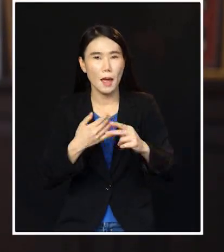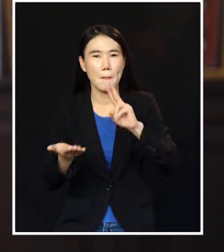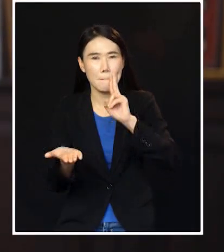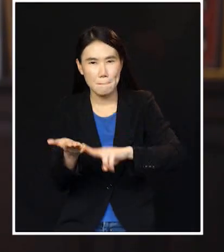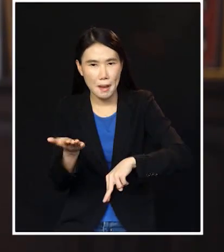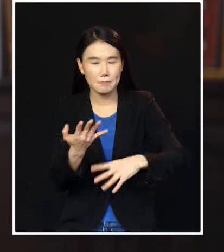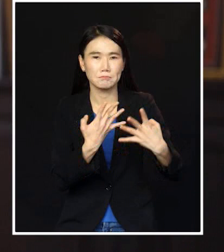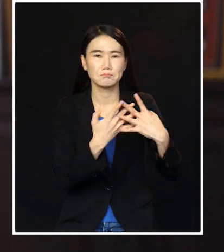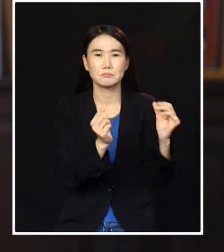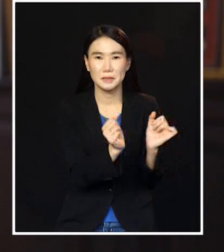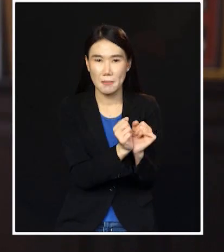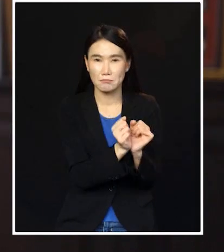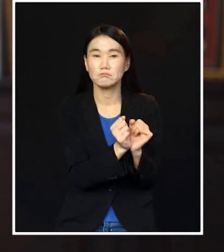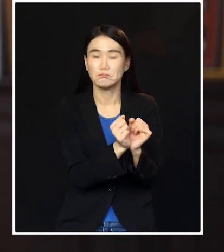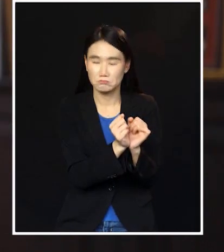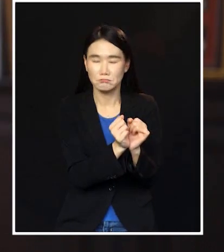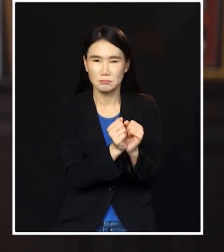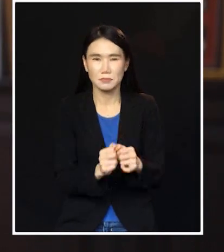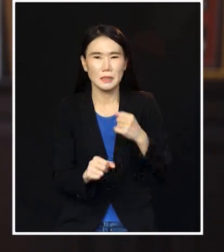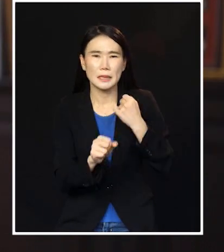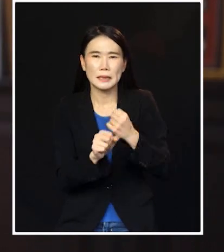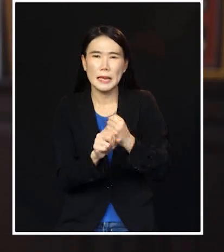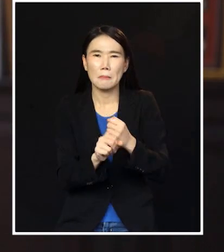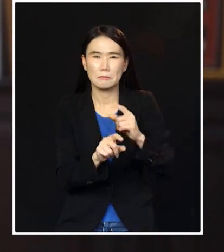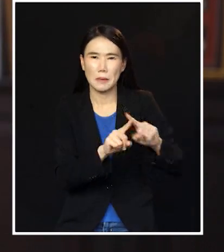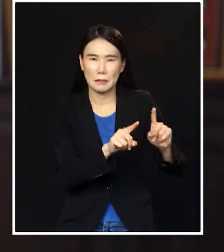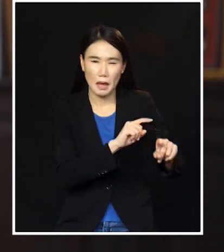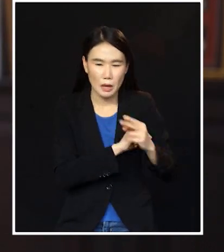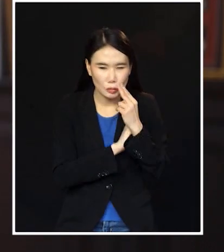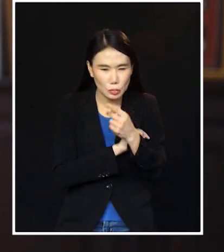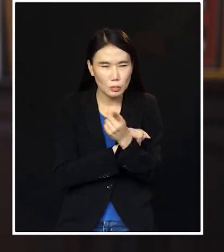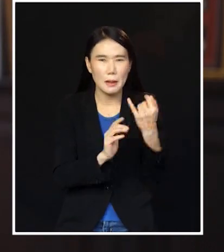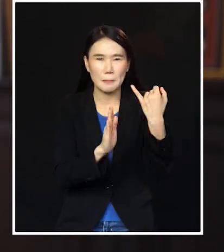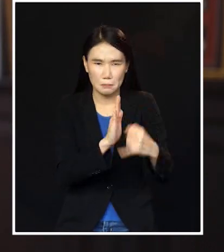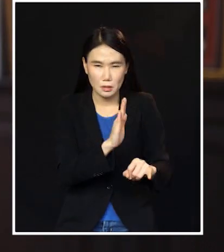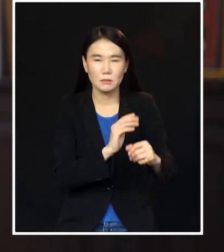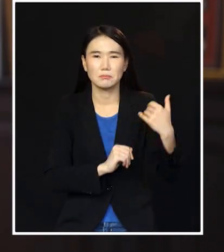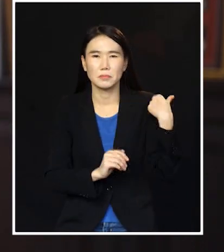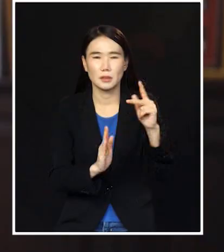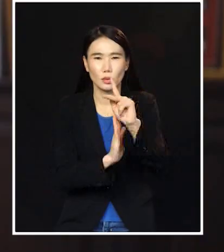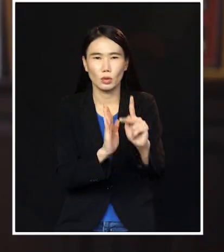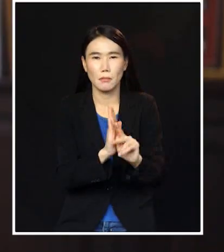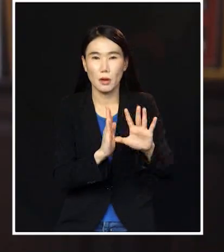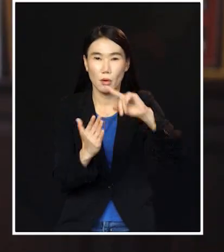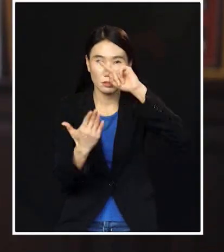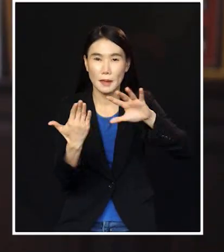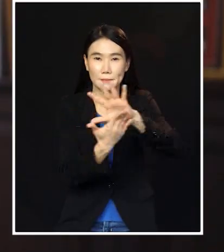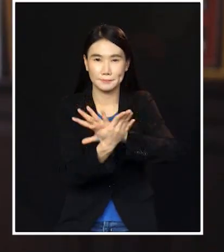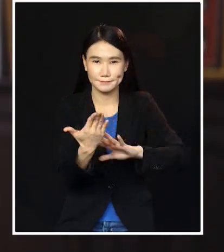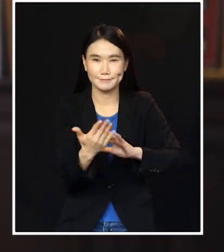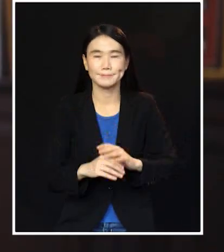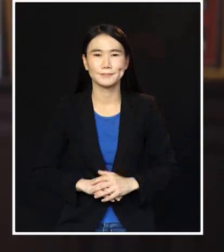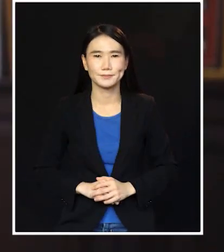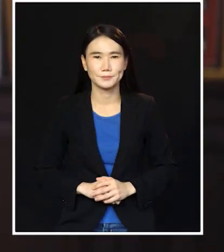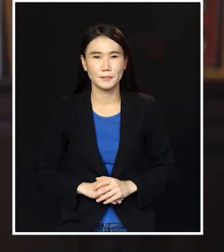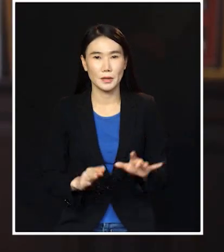ซึ่งมีโทษทั้งปรับโทษทั้งจำนะครับดังนั้นการกระทำสิ่งเหล่านี้เนี่ยถือเป็นความผิดทางกฎหม